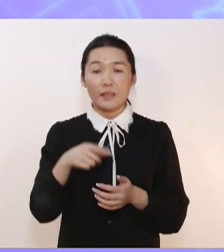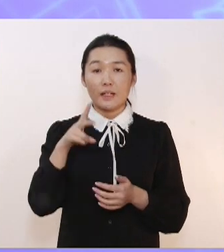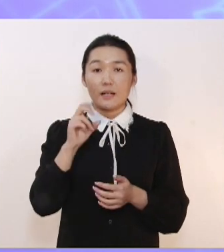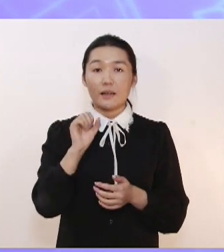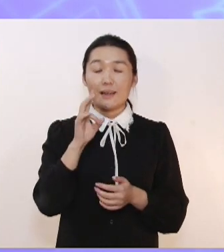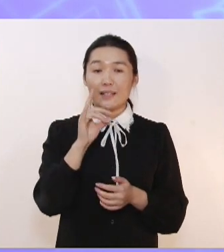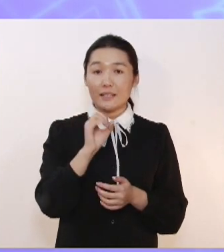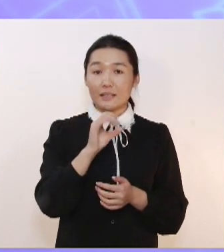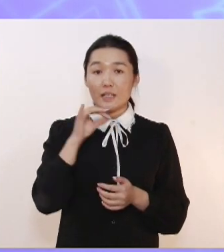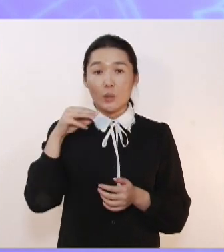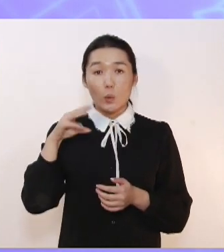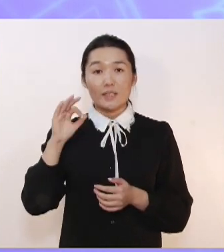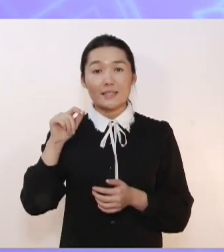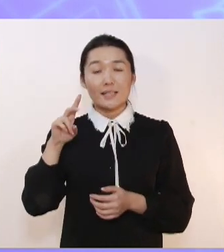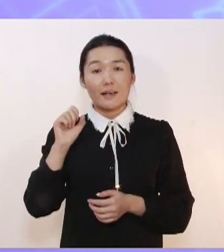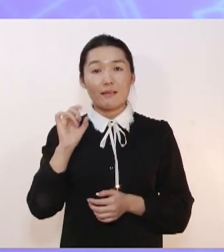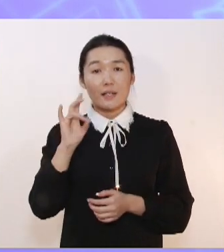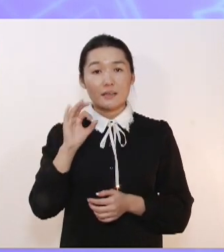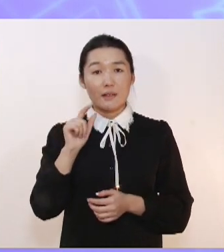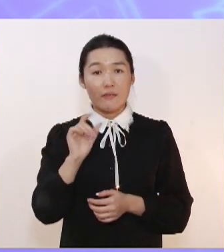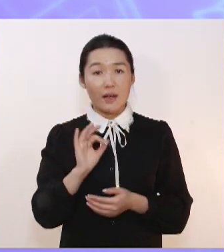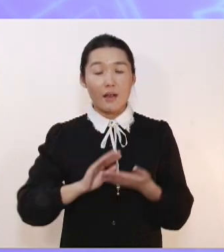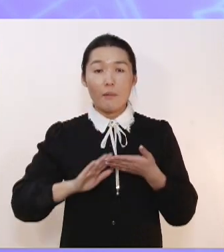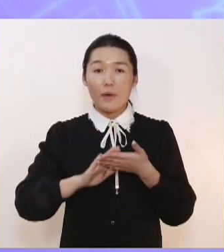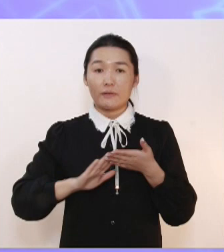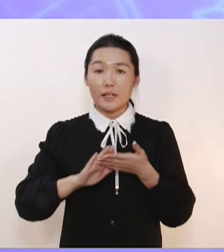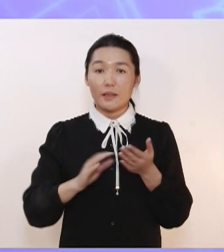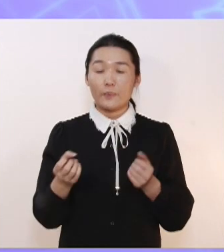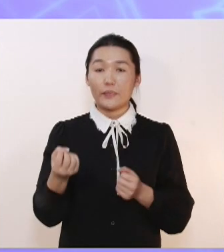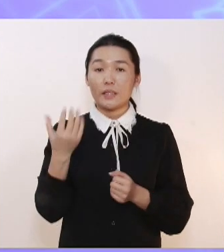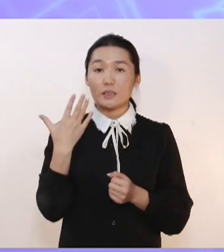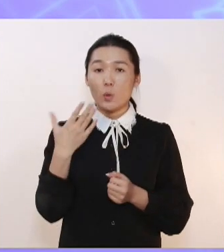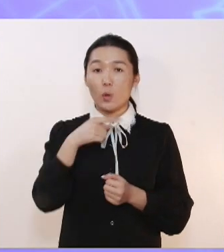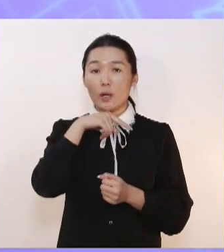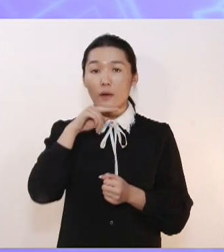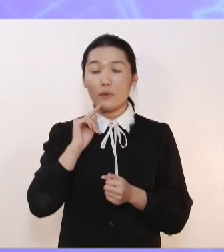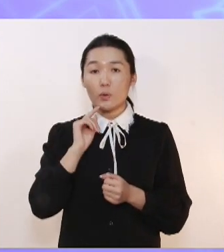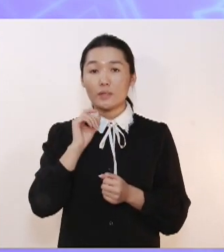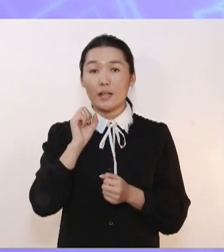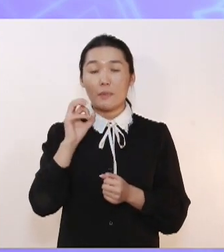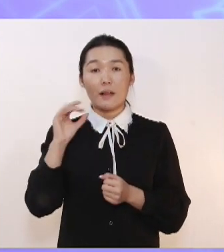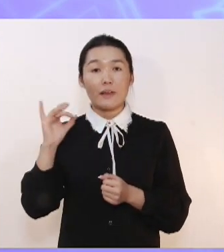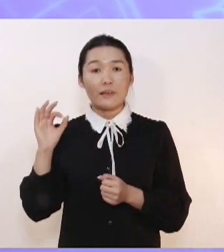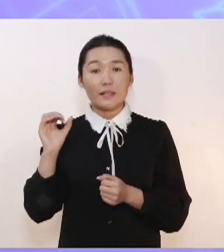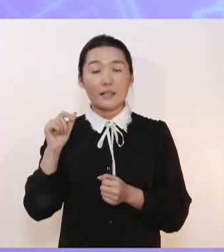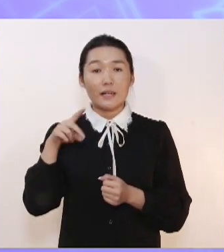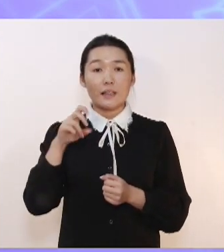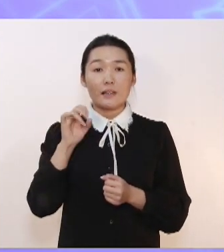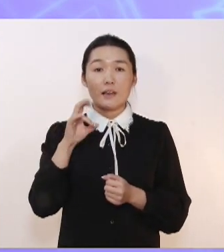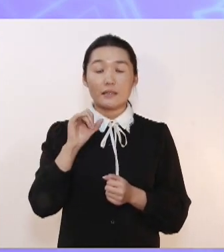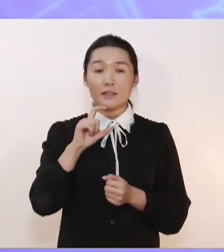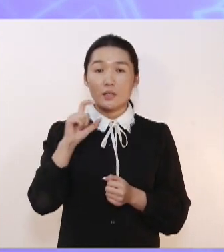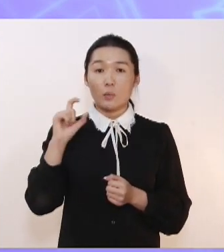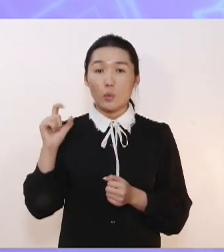Гласный от согласного. Повторим, сколько в русском алфавите гласных букв и